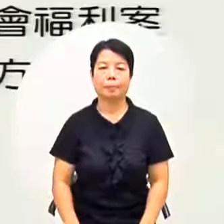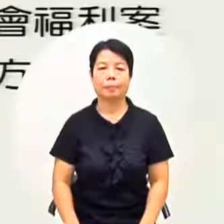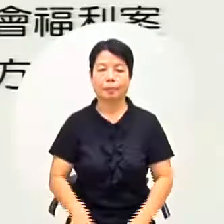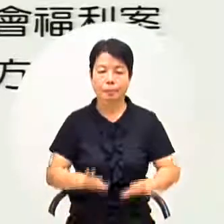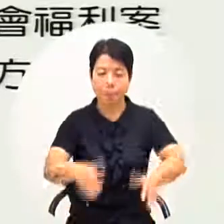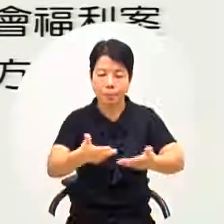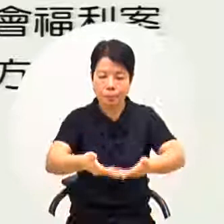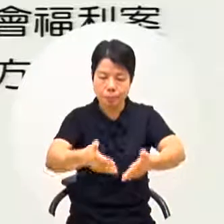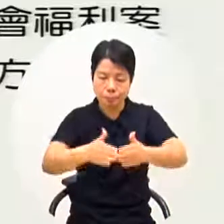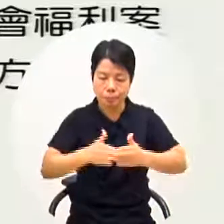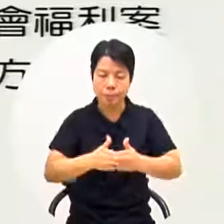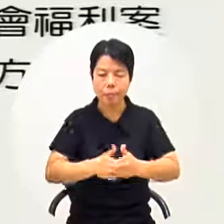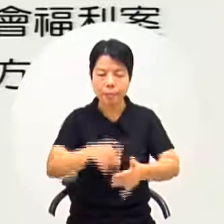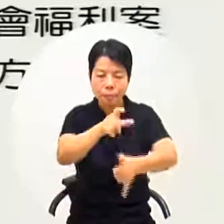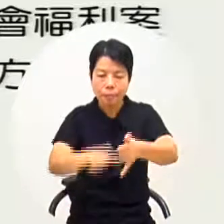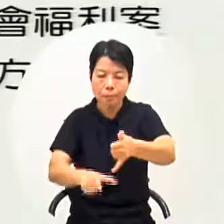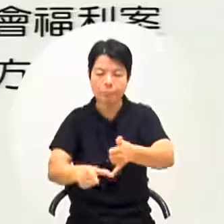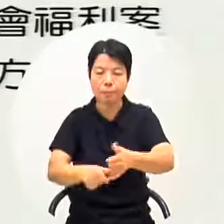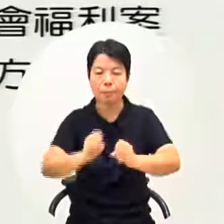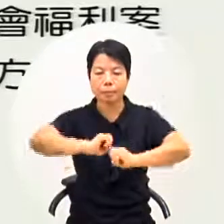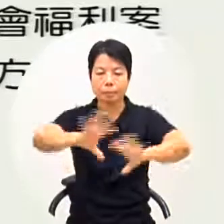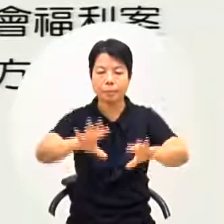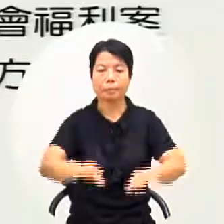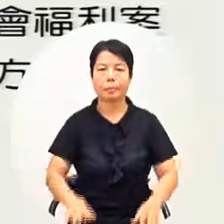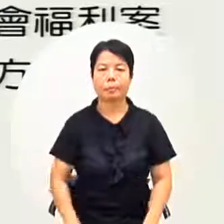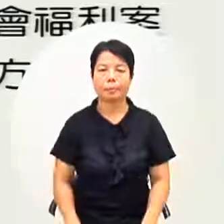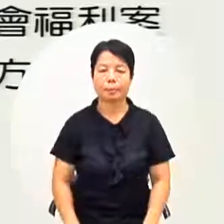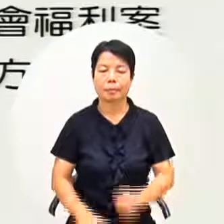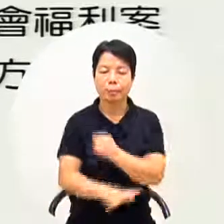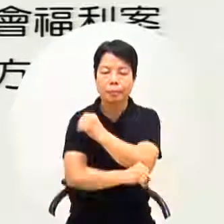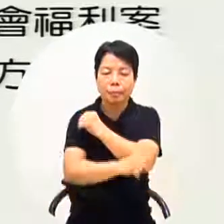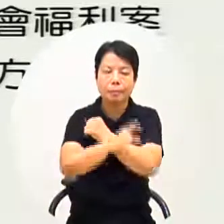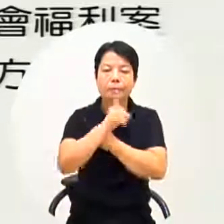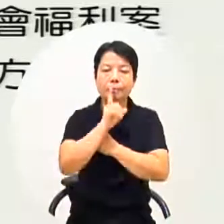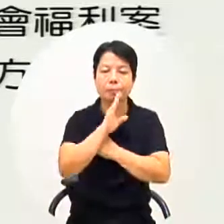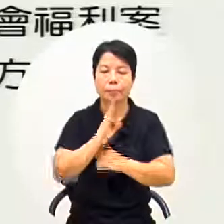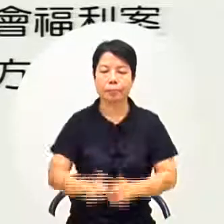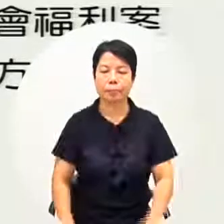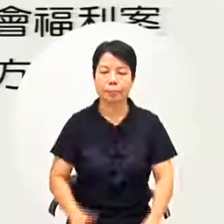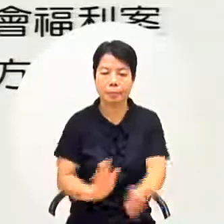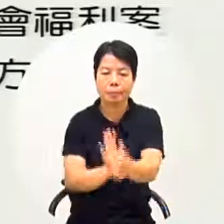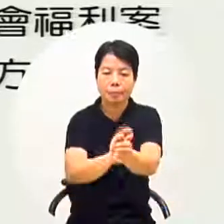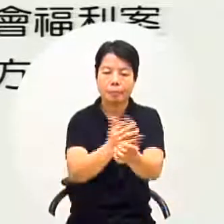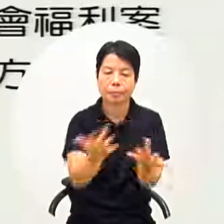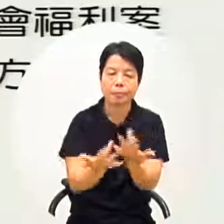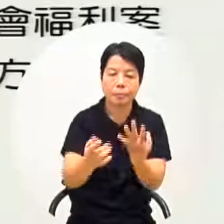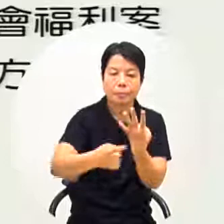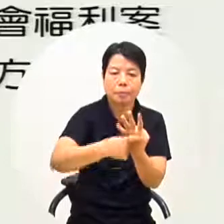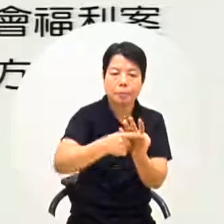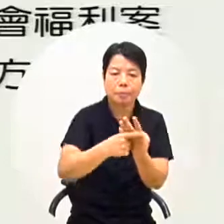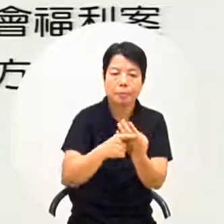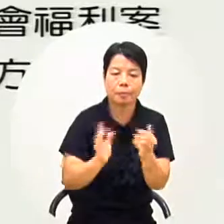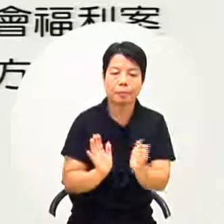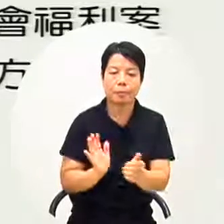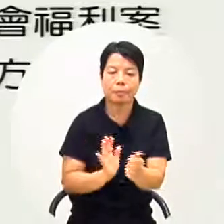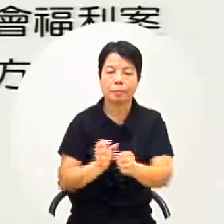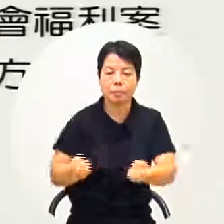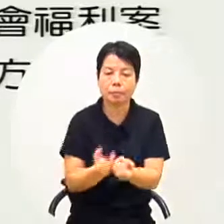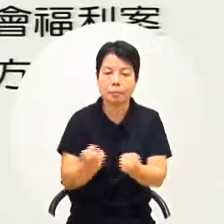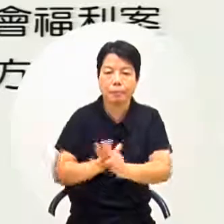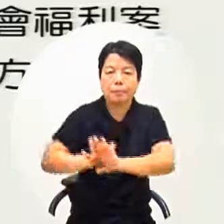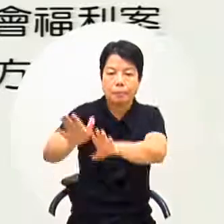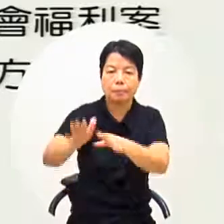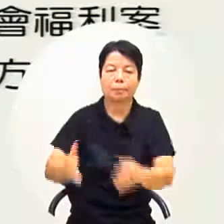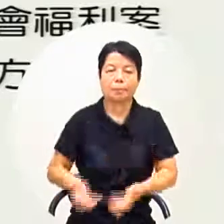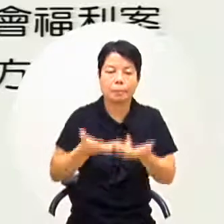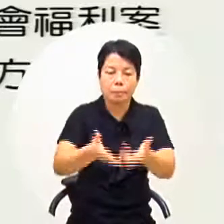重要案件的报告啊。那我们想重要案件基本上呢，我们是以促进产业的发展哦，提供稳定的这个供水案、健全社会